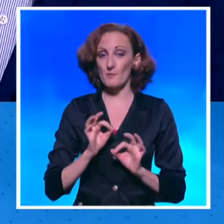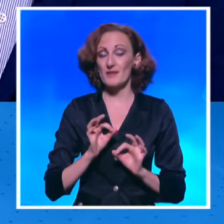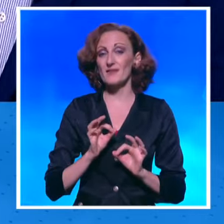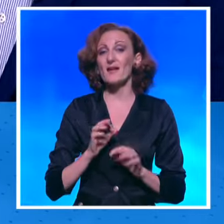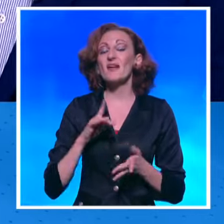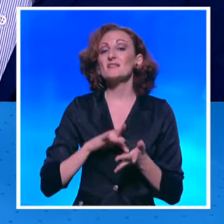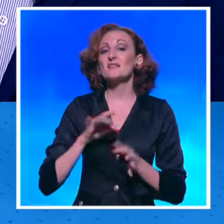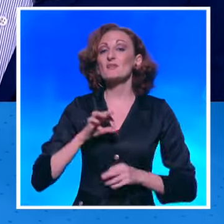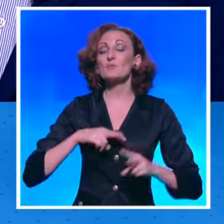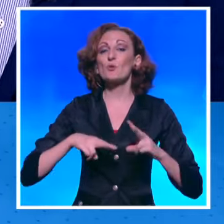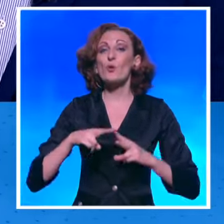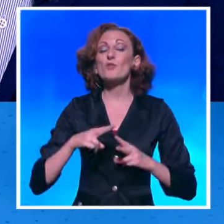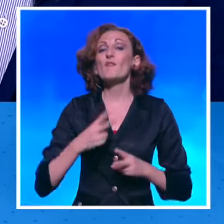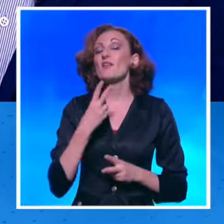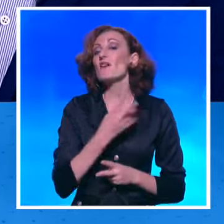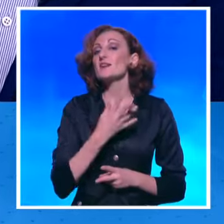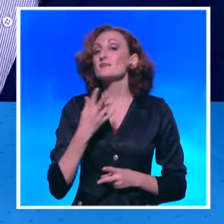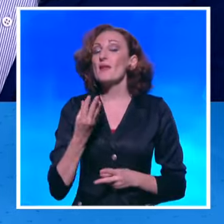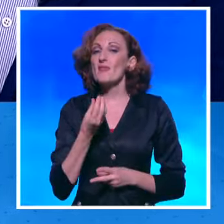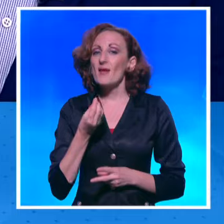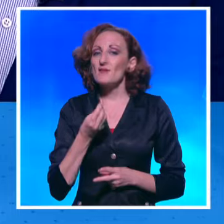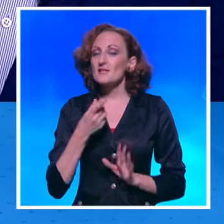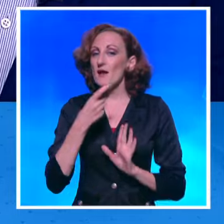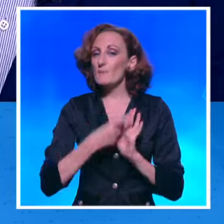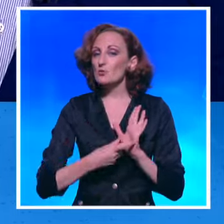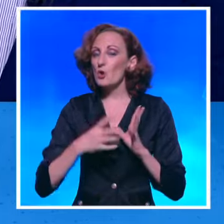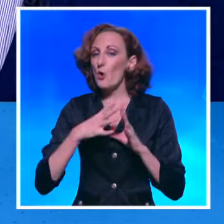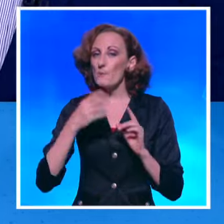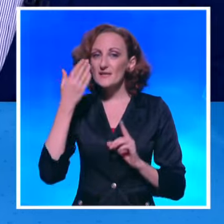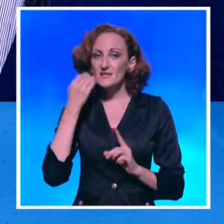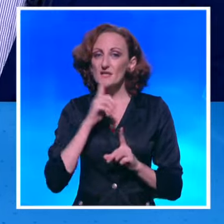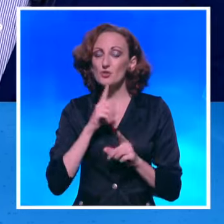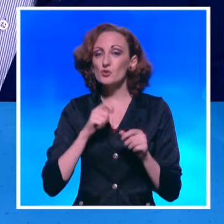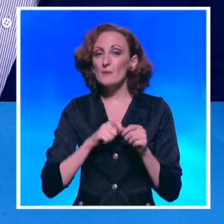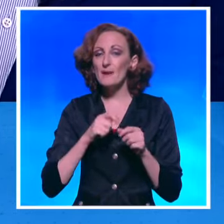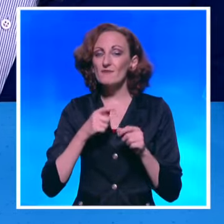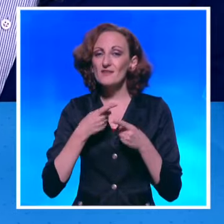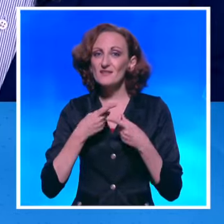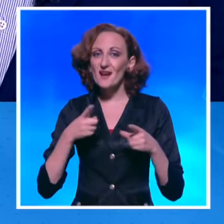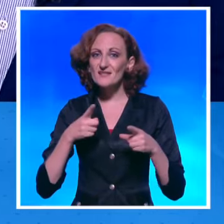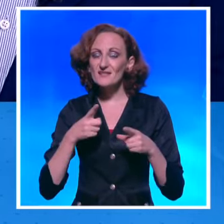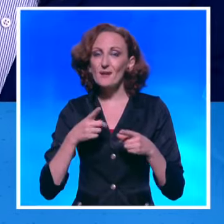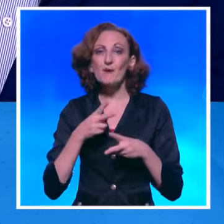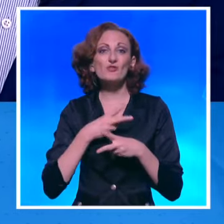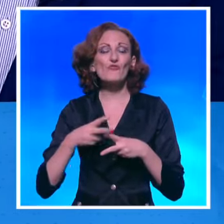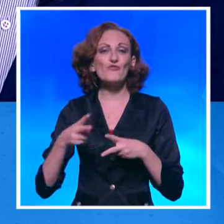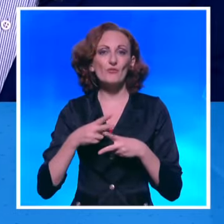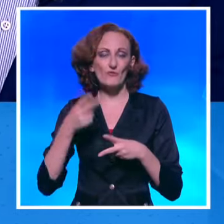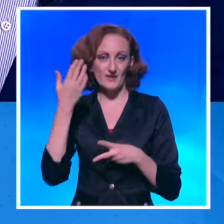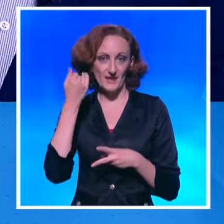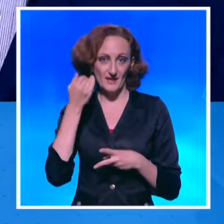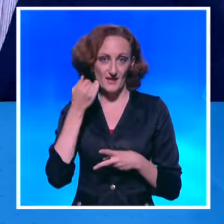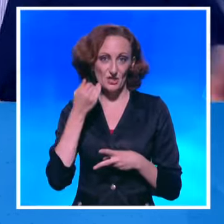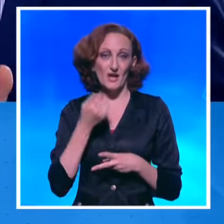за протокол без грешка, но не прави разлика между видовете грешки. Т.е. дори някаква съвсем малка техническа грешка може да ви